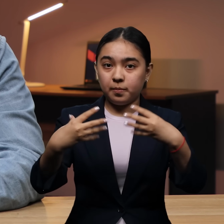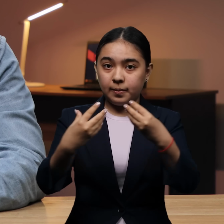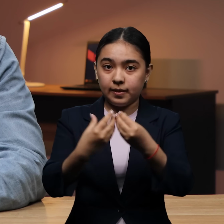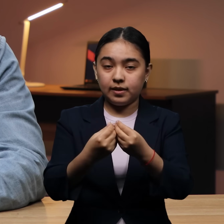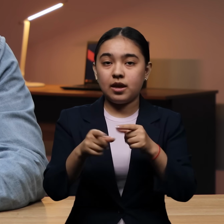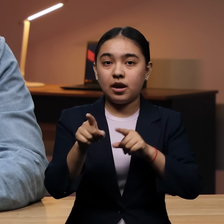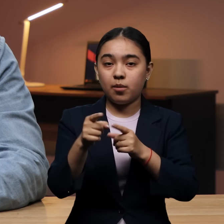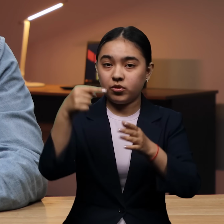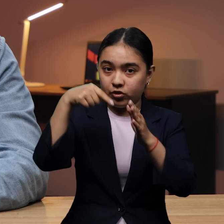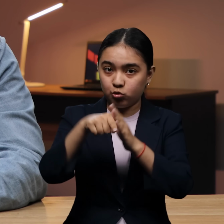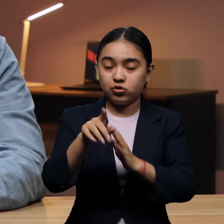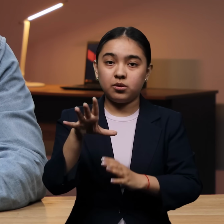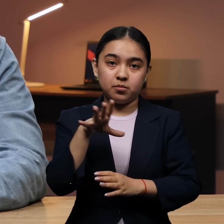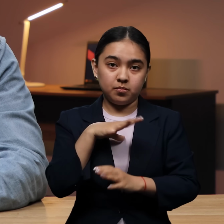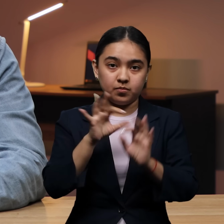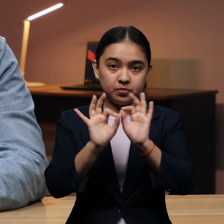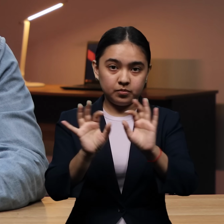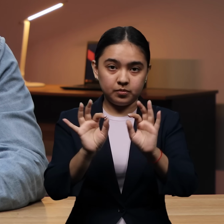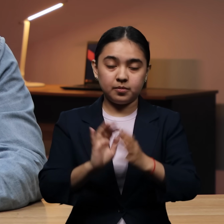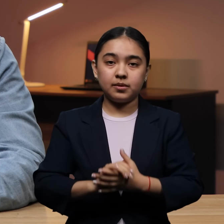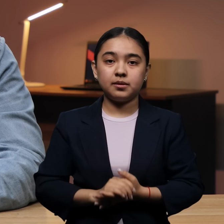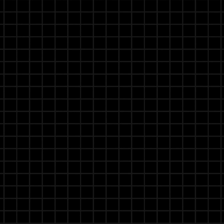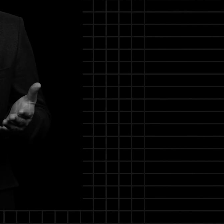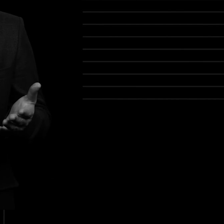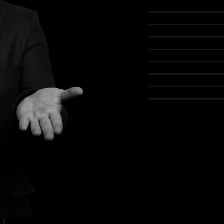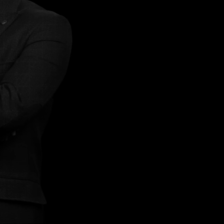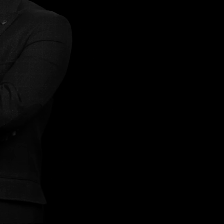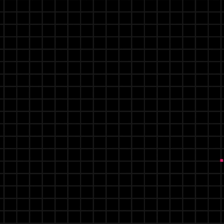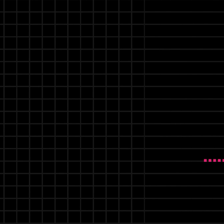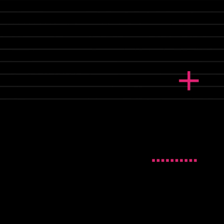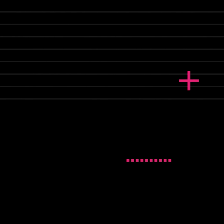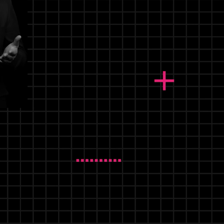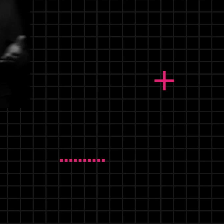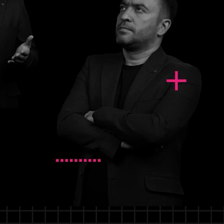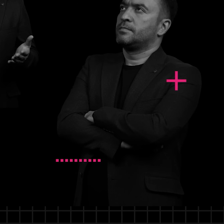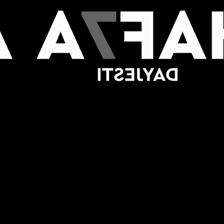va uning oila a'zolari Captiva ichida bo'lganini aytgandi.